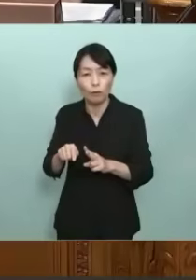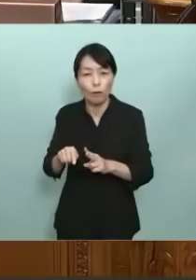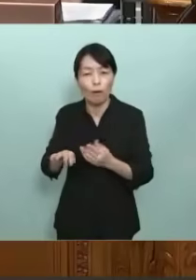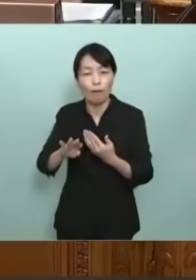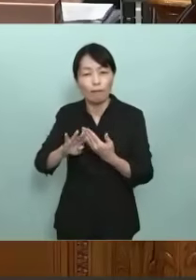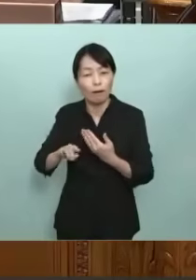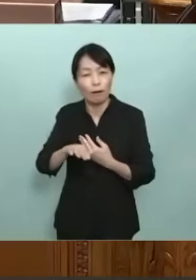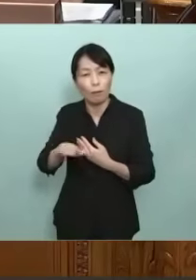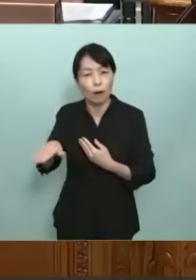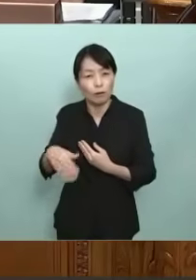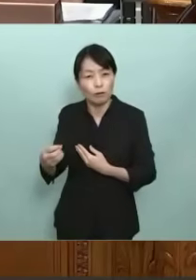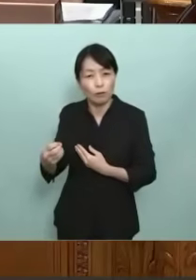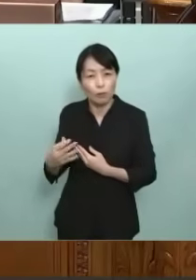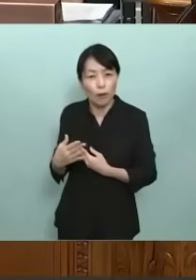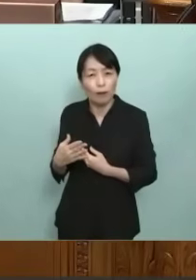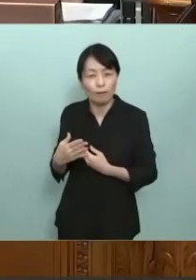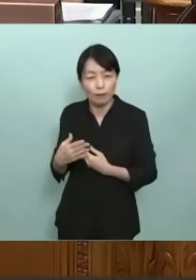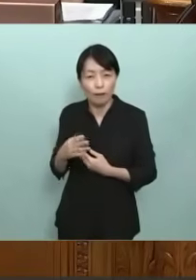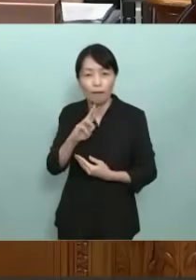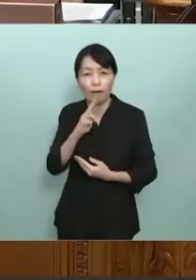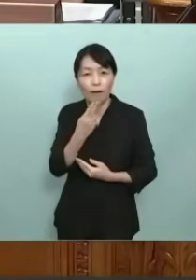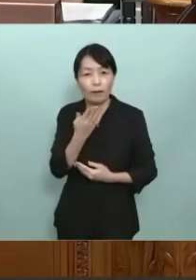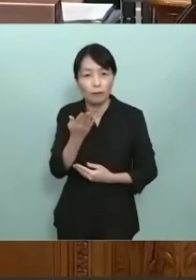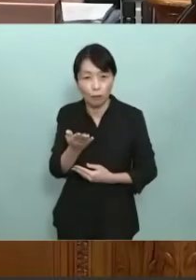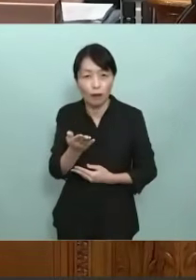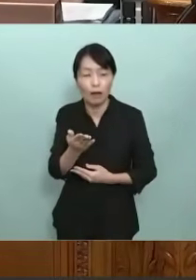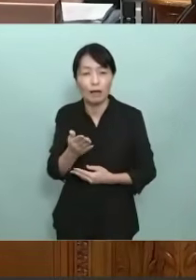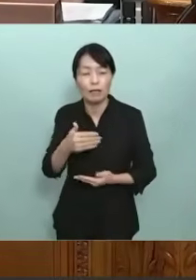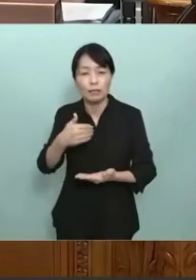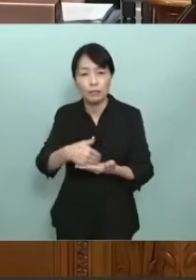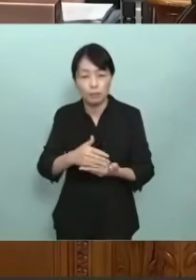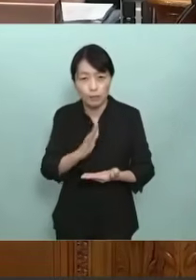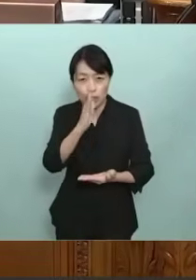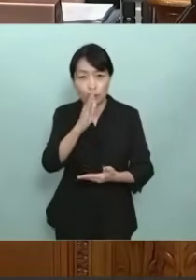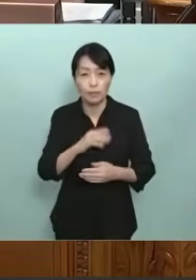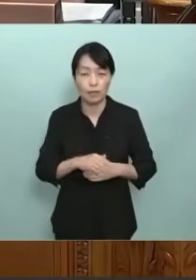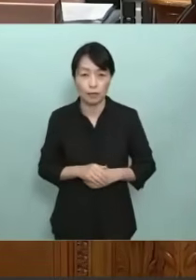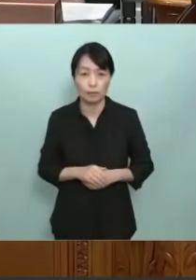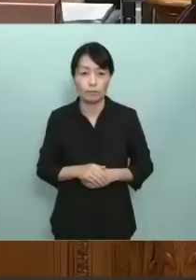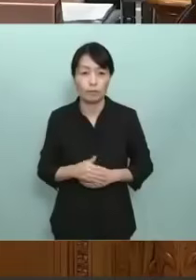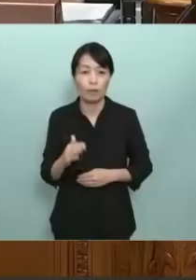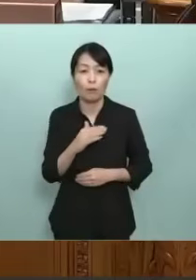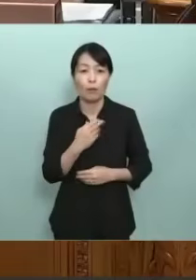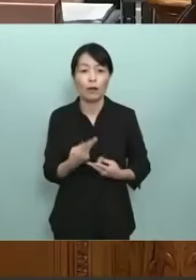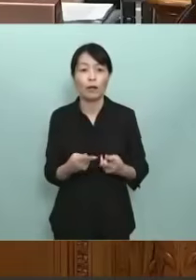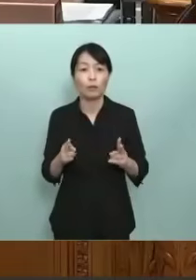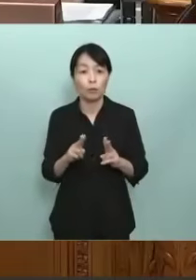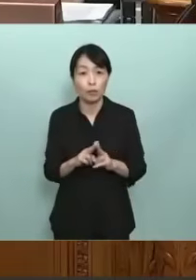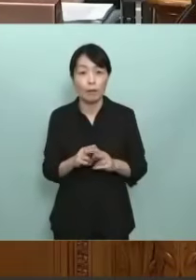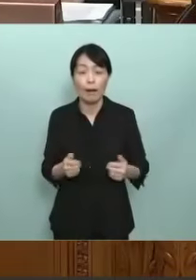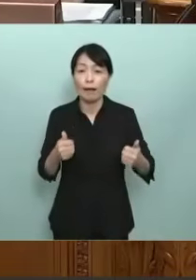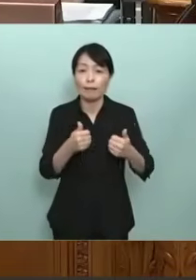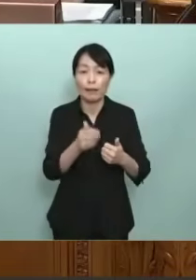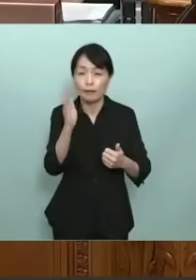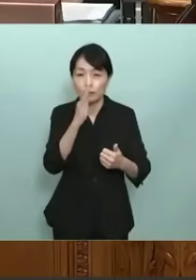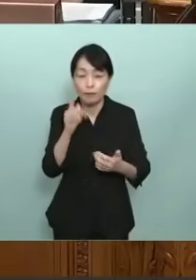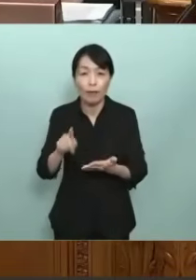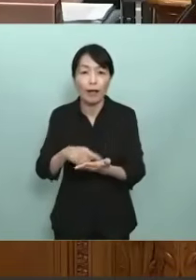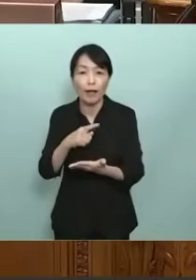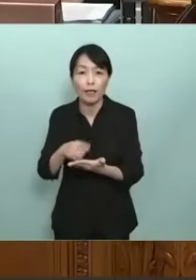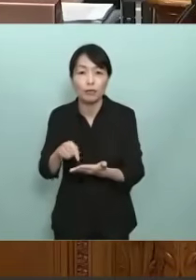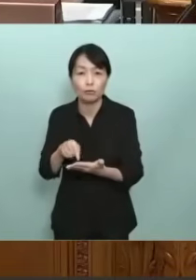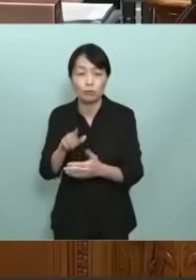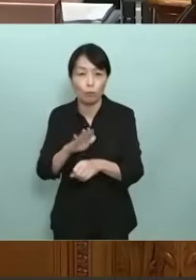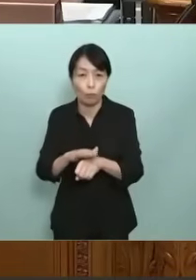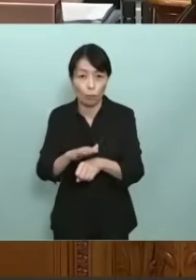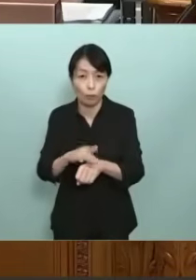かご説明をしてください国民民主党の当では対決より解決ですが全ての前提にある